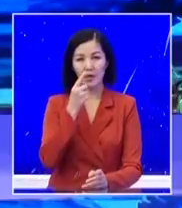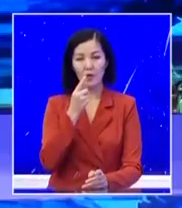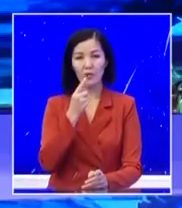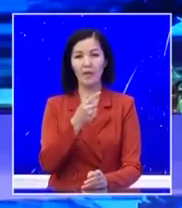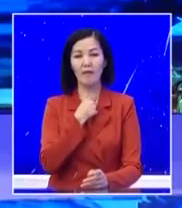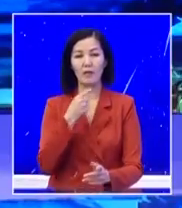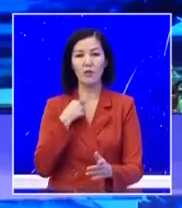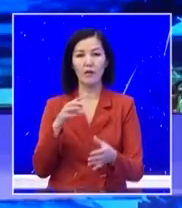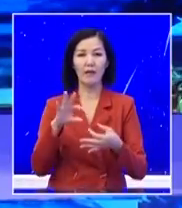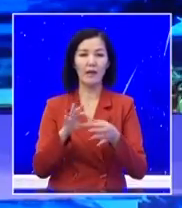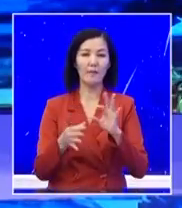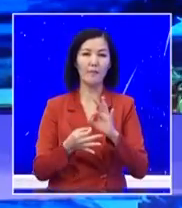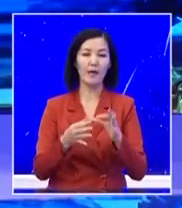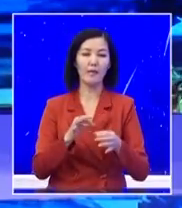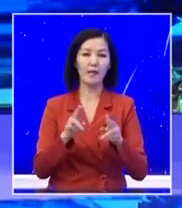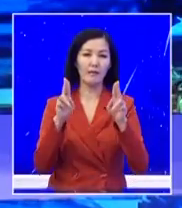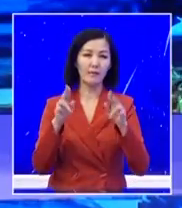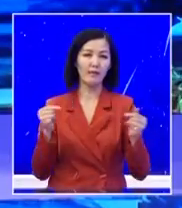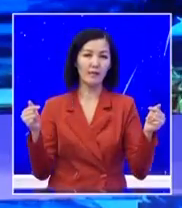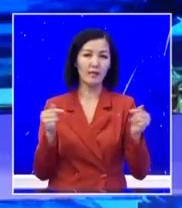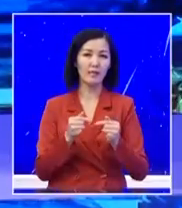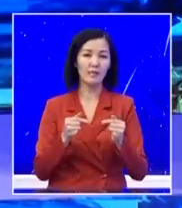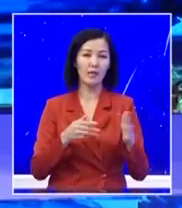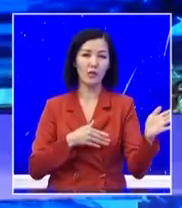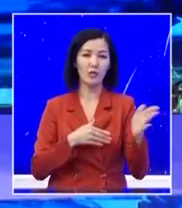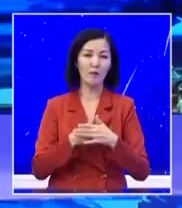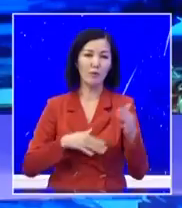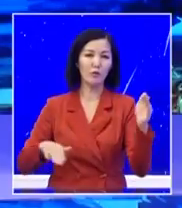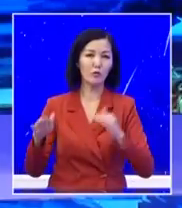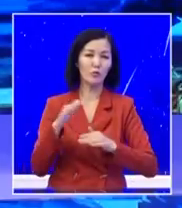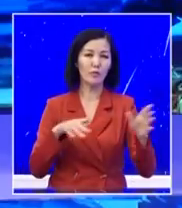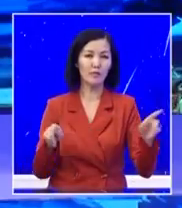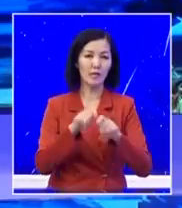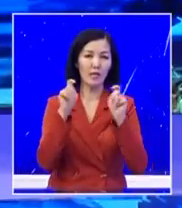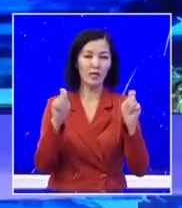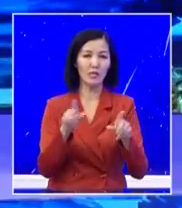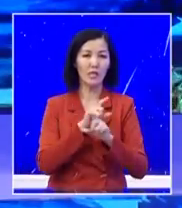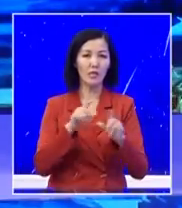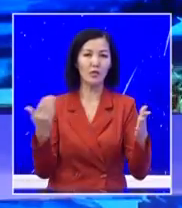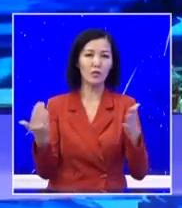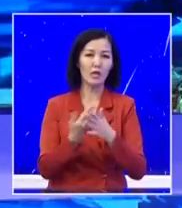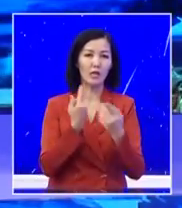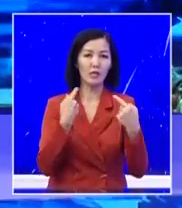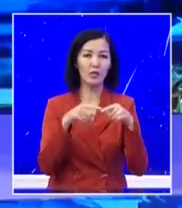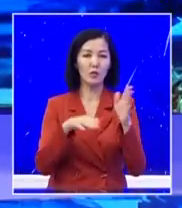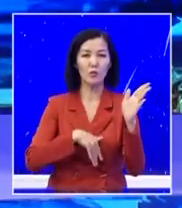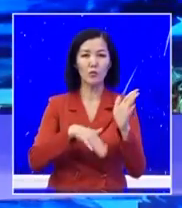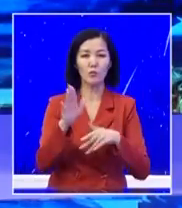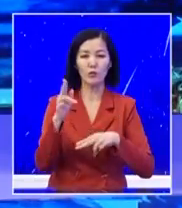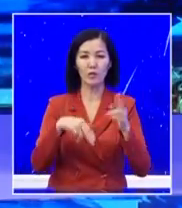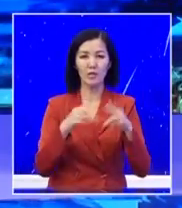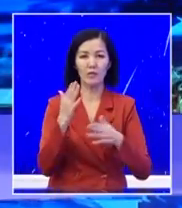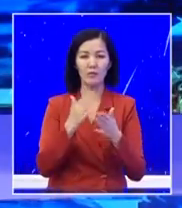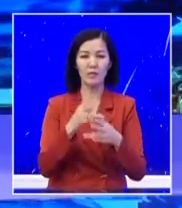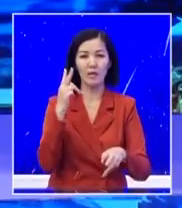Таяуда Талдықорғанда олимпиадалық стандартқа сай жабық су бассейні қолданысқа беріледі. Нысан заманауи технологиямен озық үлгіде салынып